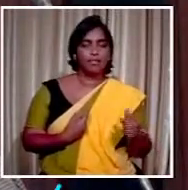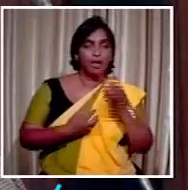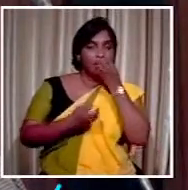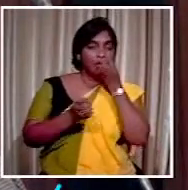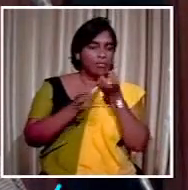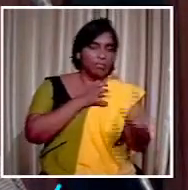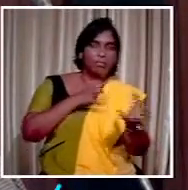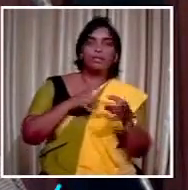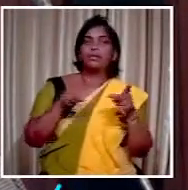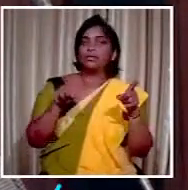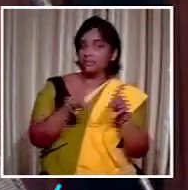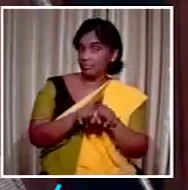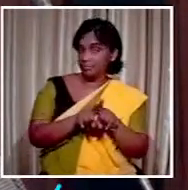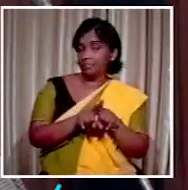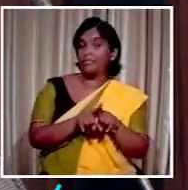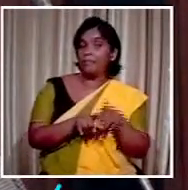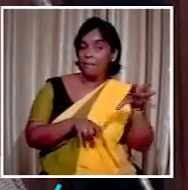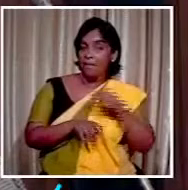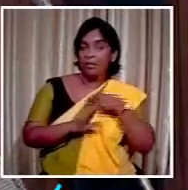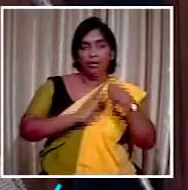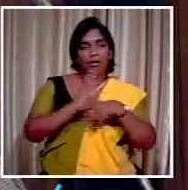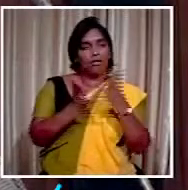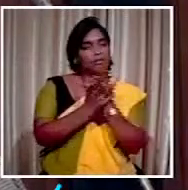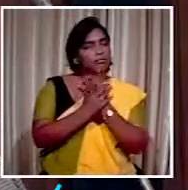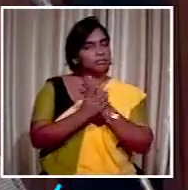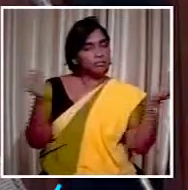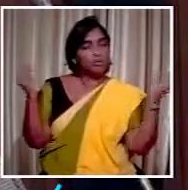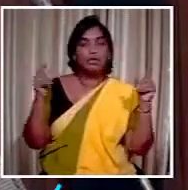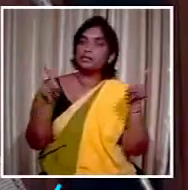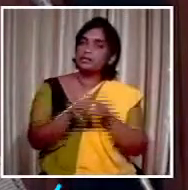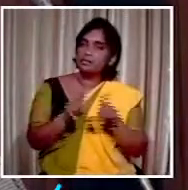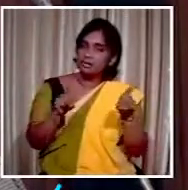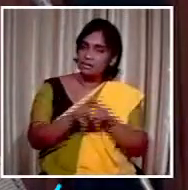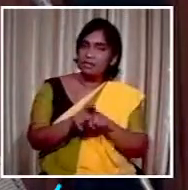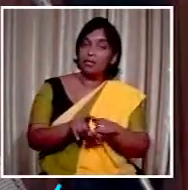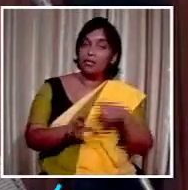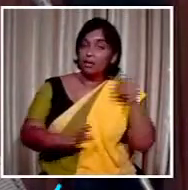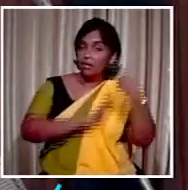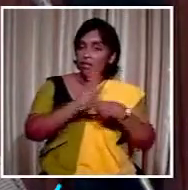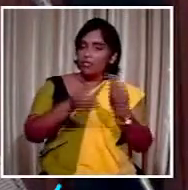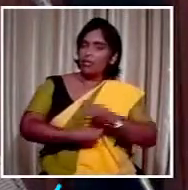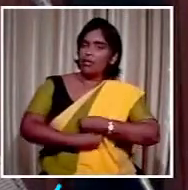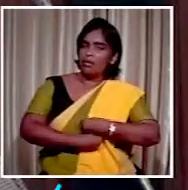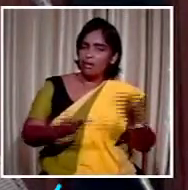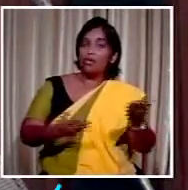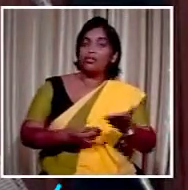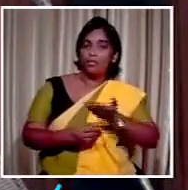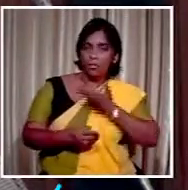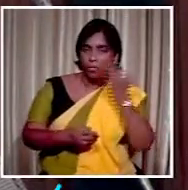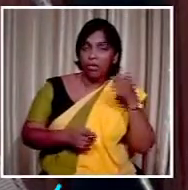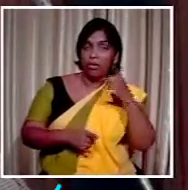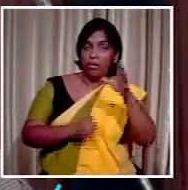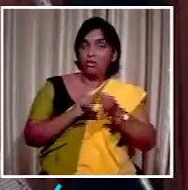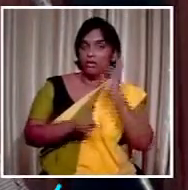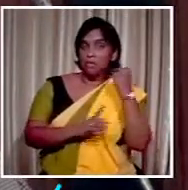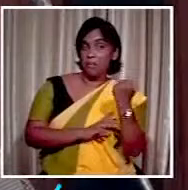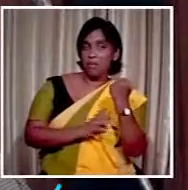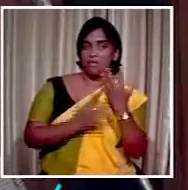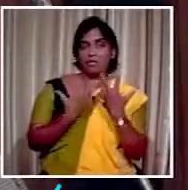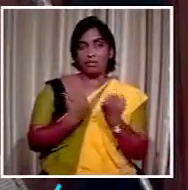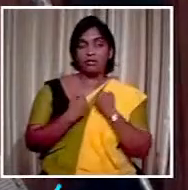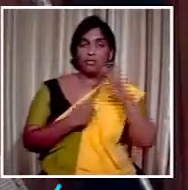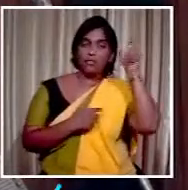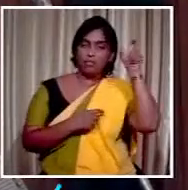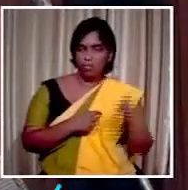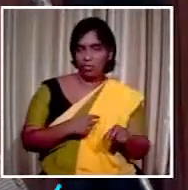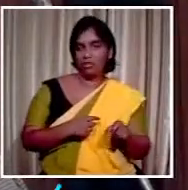බලය පාවිච්චි කරලා රටක් විනාශ කරනවා වගේම මුළු රටම විනාශ කරන්න පුළුවන් මේ විදායක බලය අතට යන මිනිහට